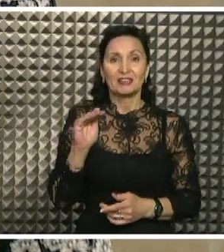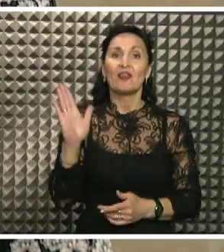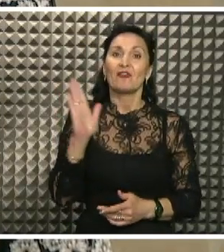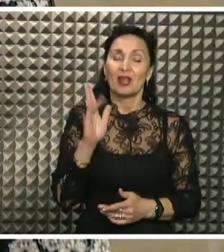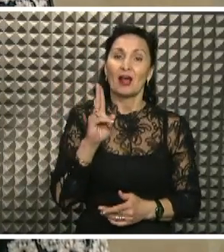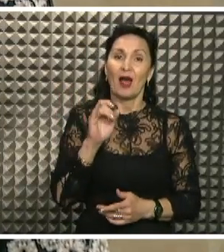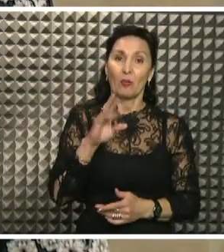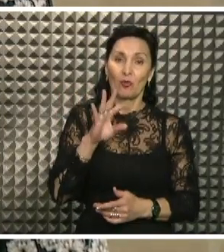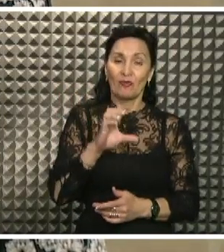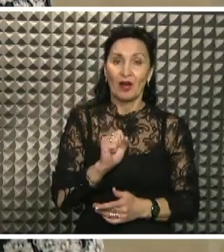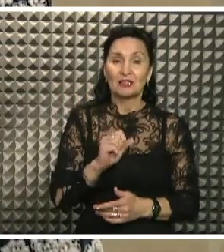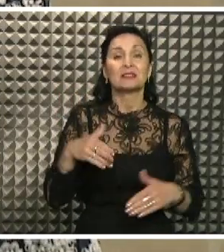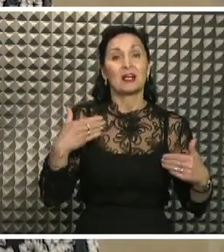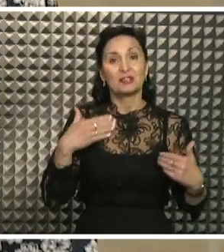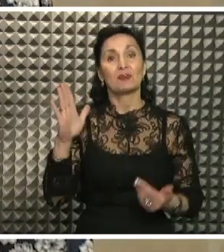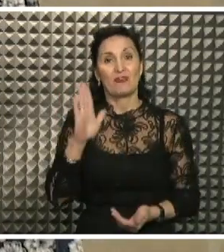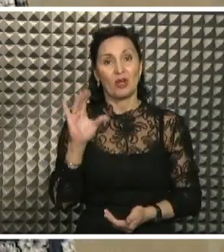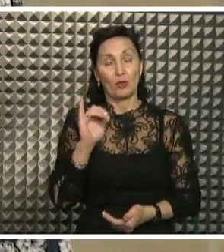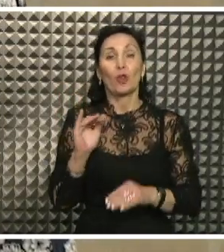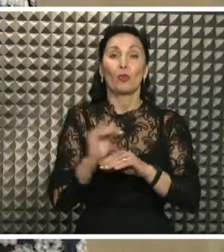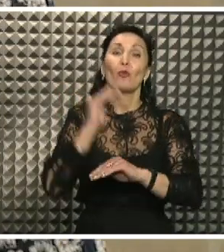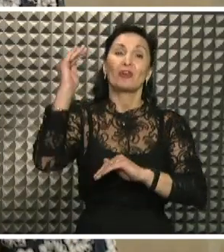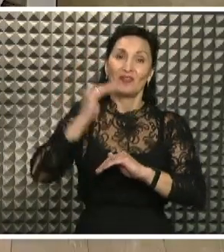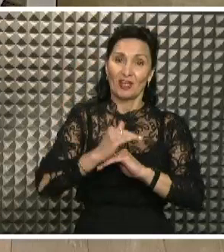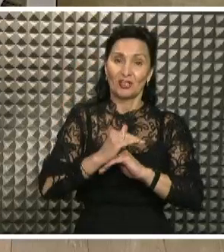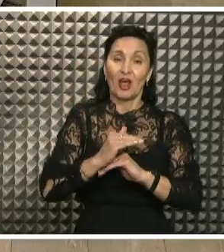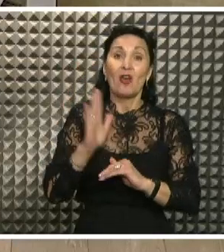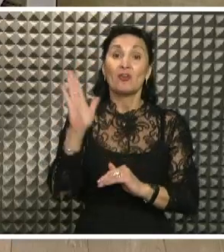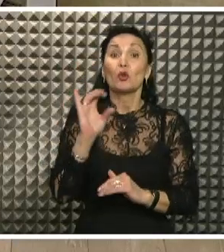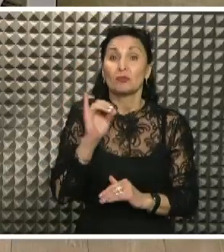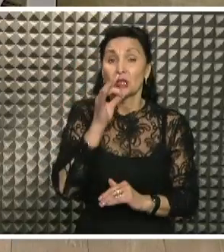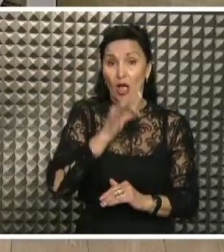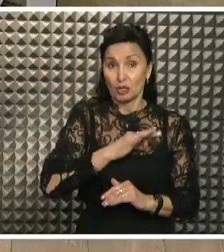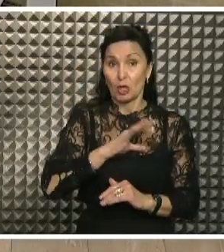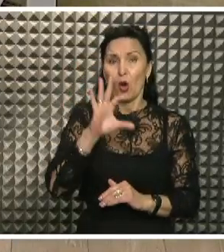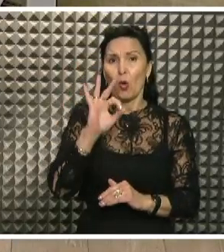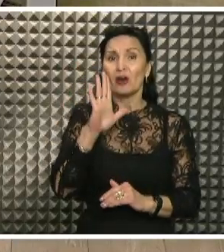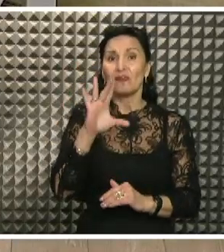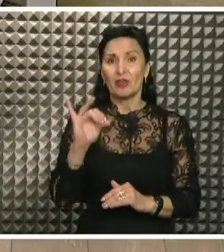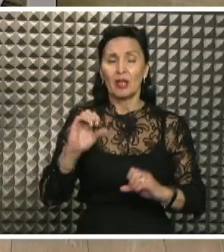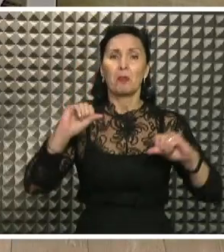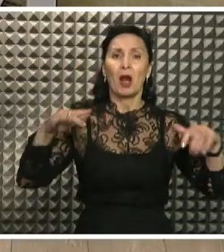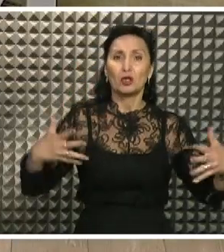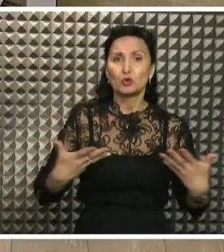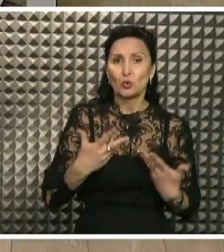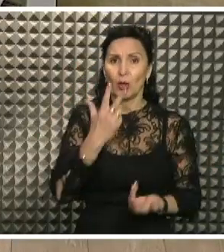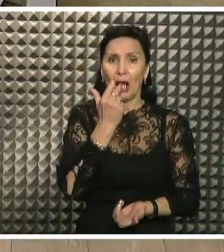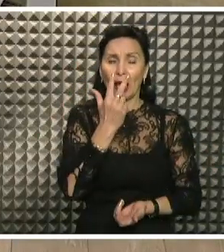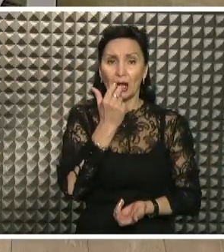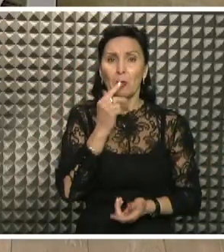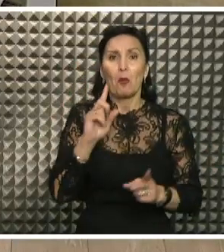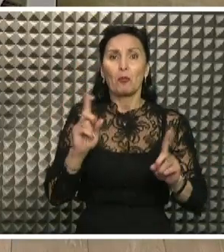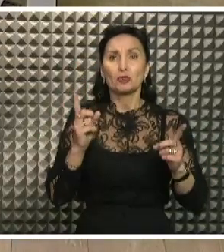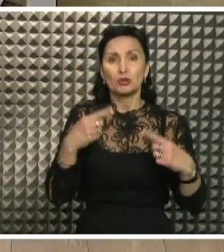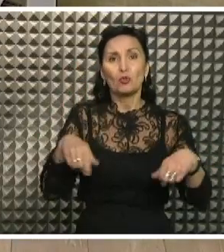Вера Карпова. Здравствуйте, Вера Юрьевна. Здравствуйте. Добрый вечер. Вера Юрьевна, скажите, вот ОРВИ, простуда, грипп,